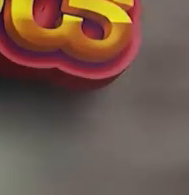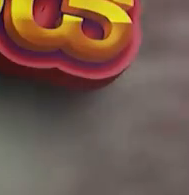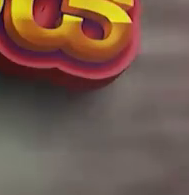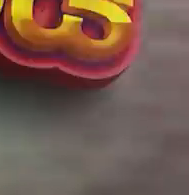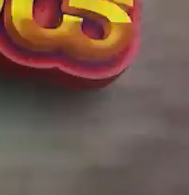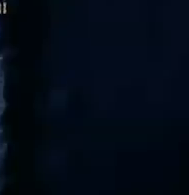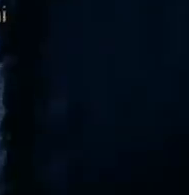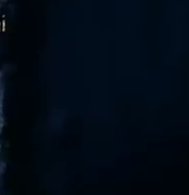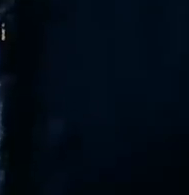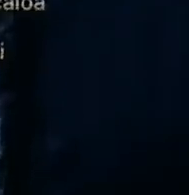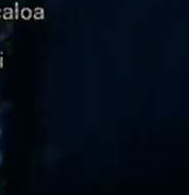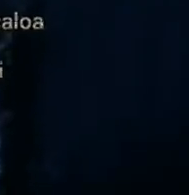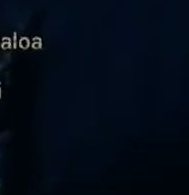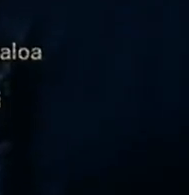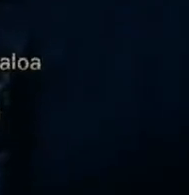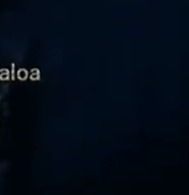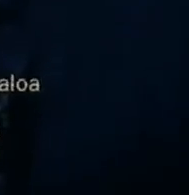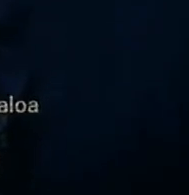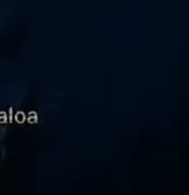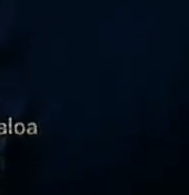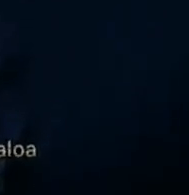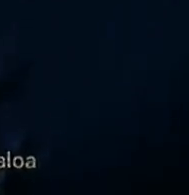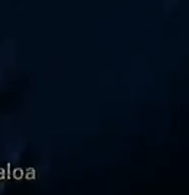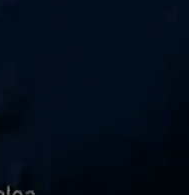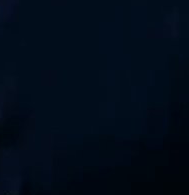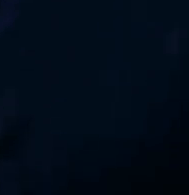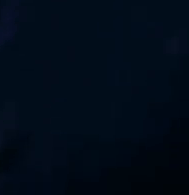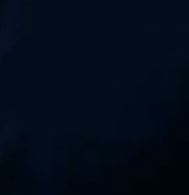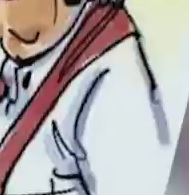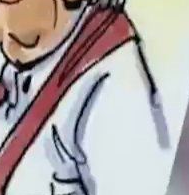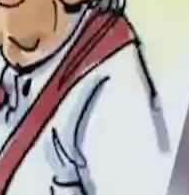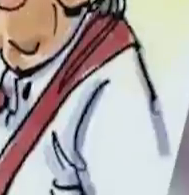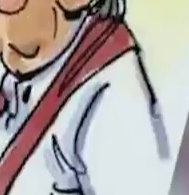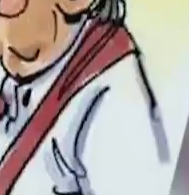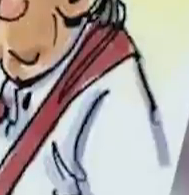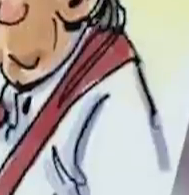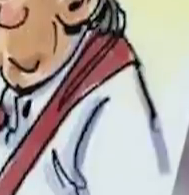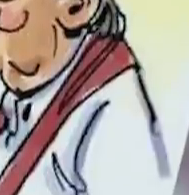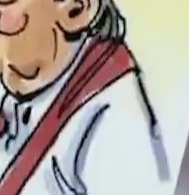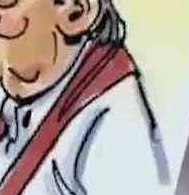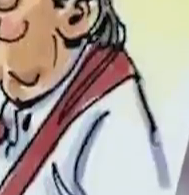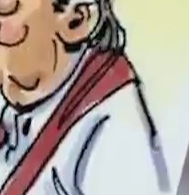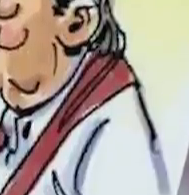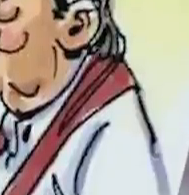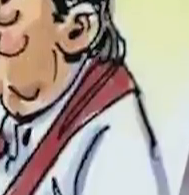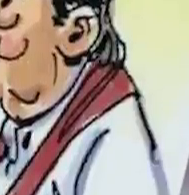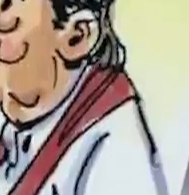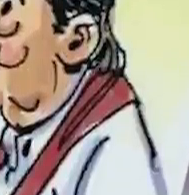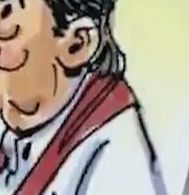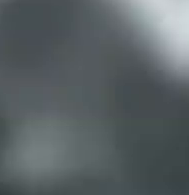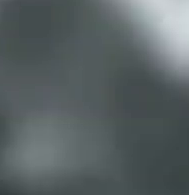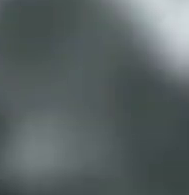ටෙලිවැකිය. දැන් ආයෙත් මේ උතුරට බලය බෙදීම කියන මාතෘකාව කර්ලියට ඇවිත්. කර්ලියට ඇවිත් නෙමේ